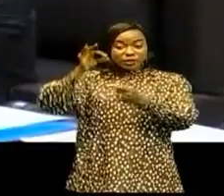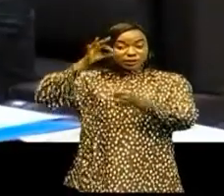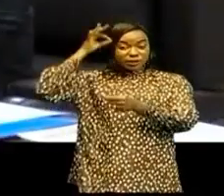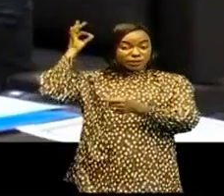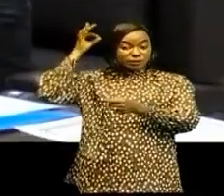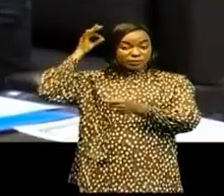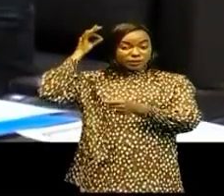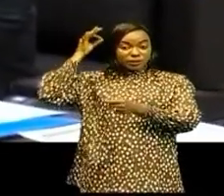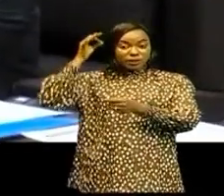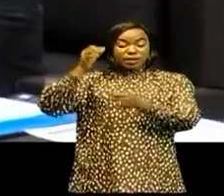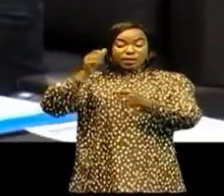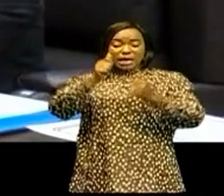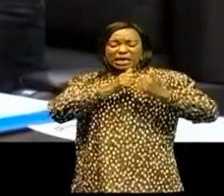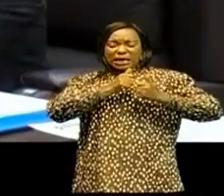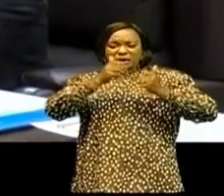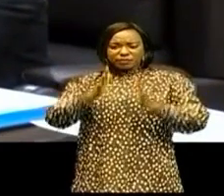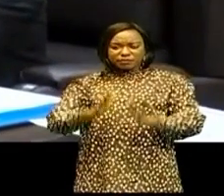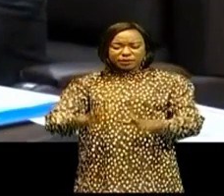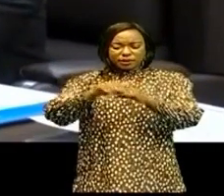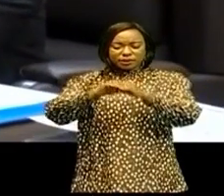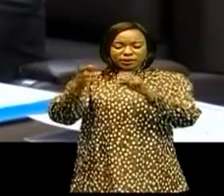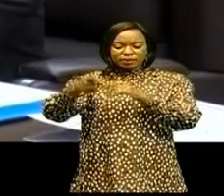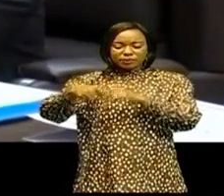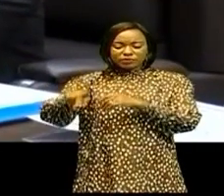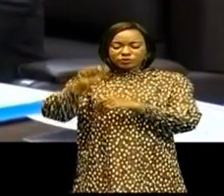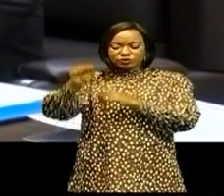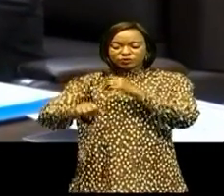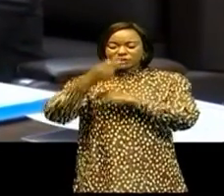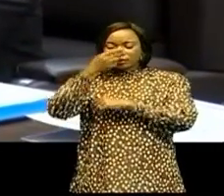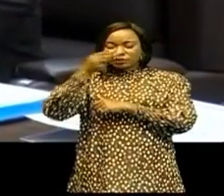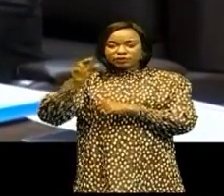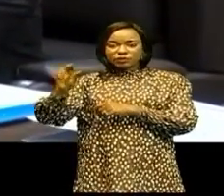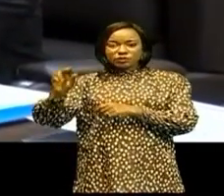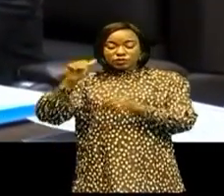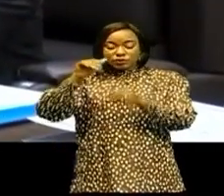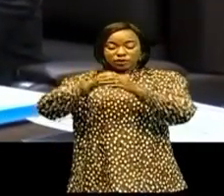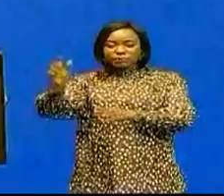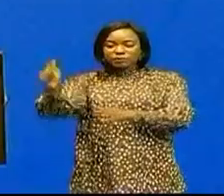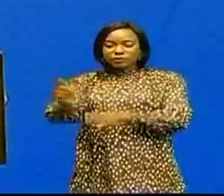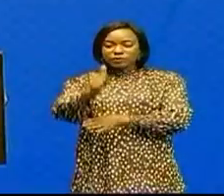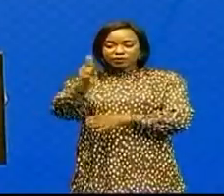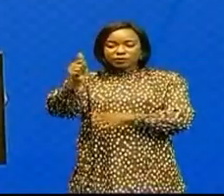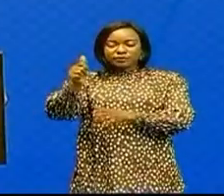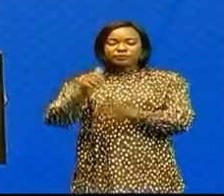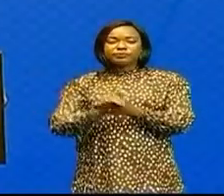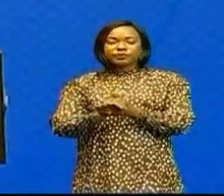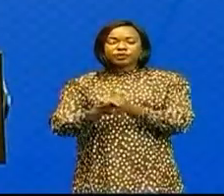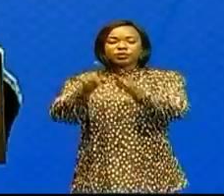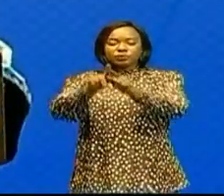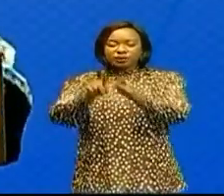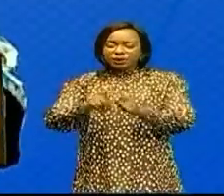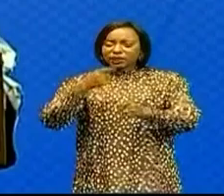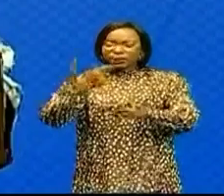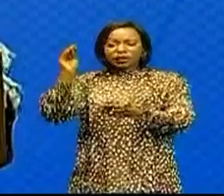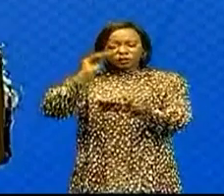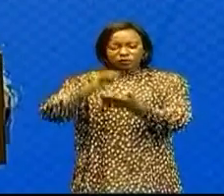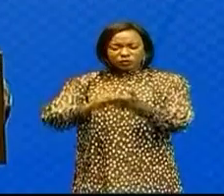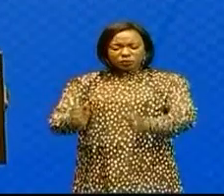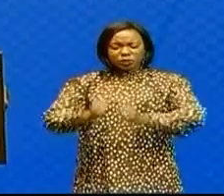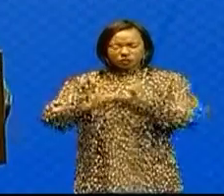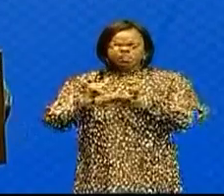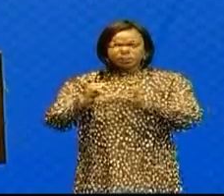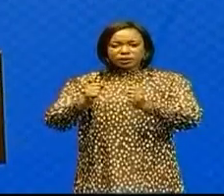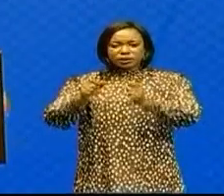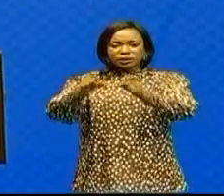Kivu dans la nuit du 2 au 3 novembre 2021. Il a salué la bravoure et